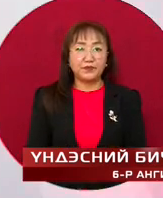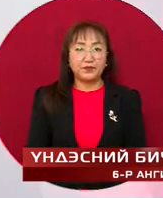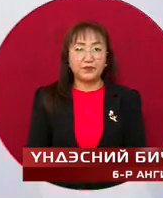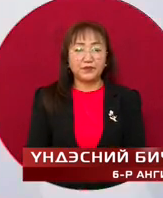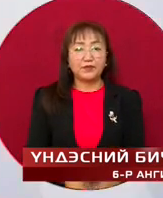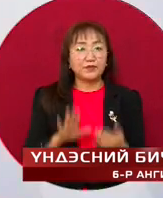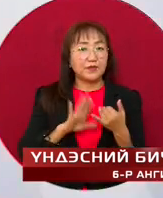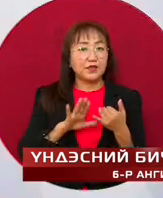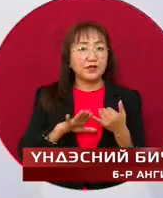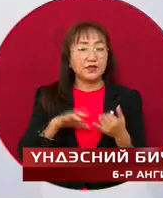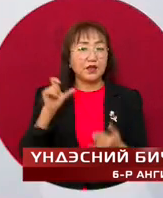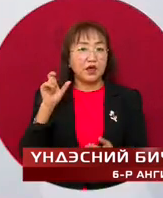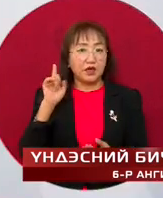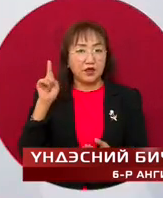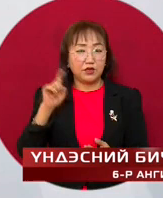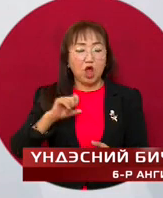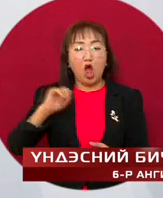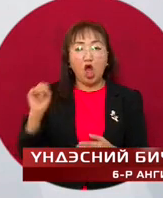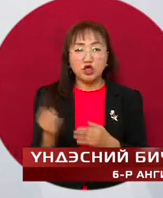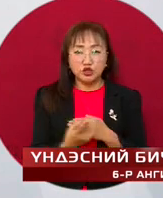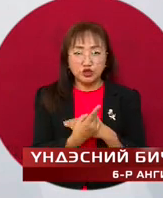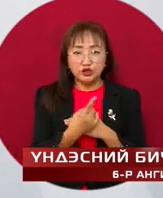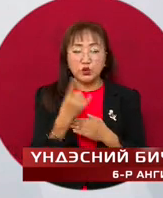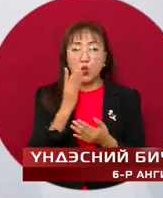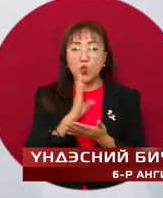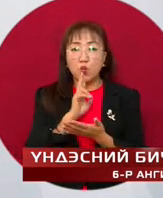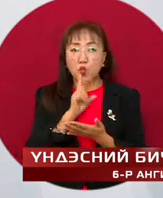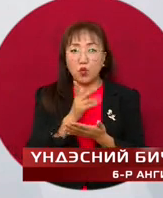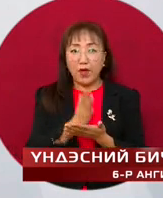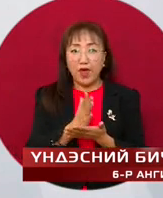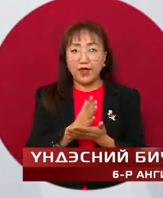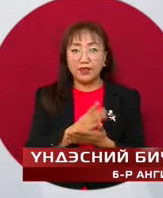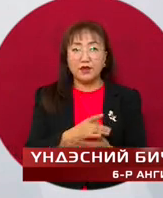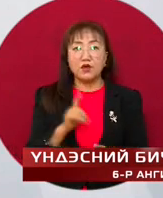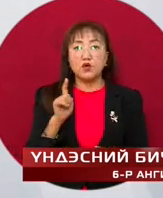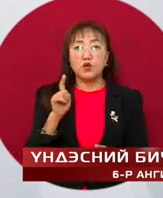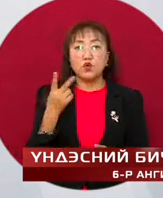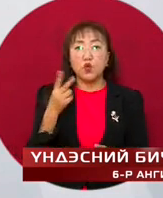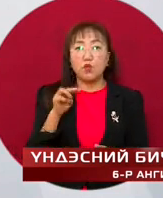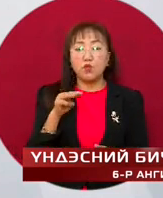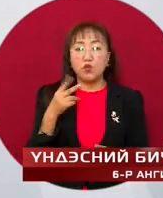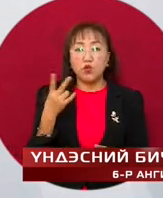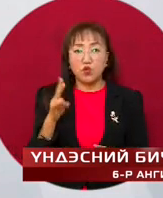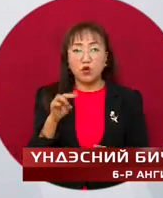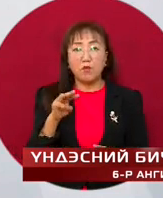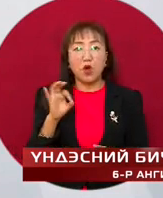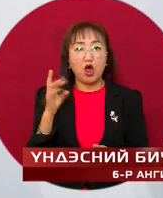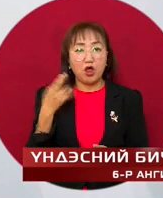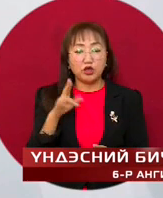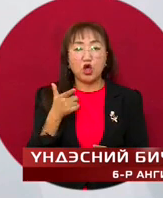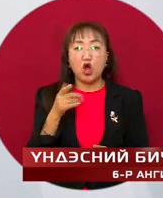За дараах ихэд онцлсан үг байна. Эдгээр үгс байна. За үгс маань хүмүүн, мод, гол,